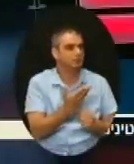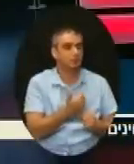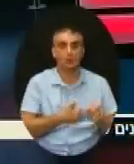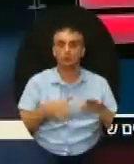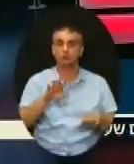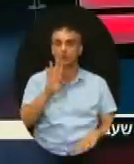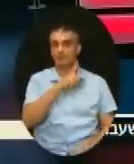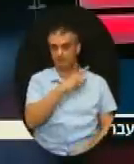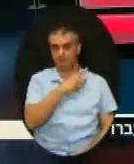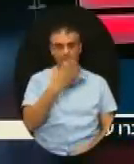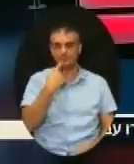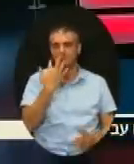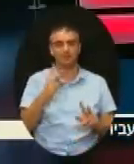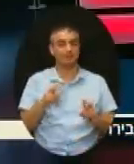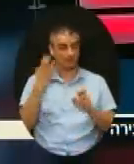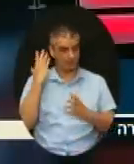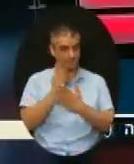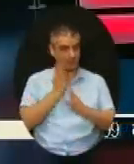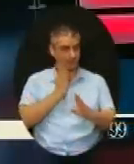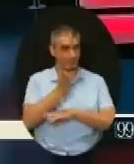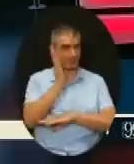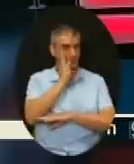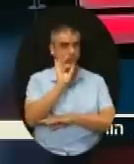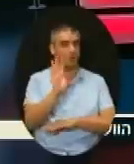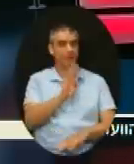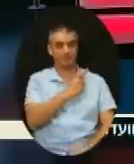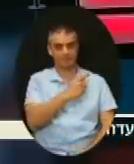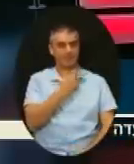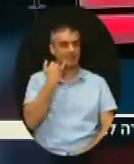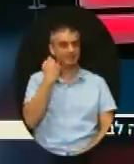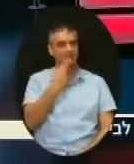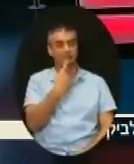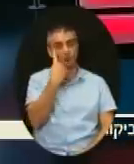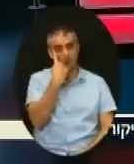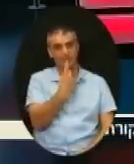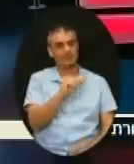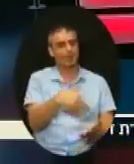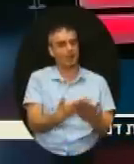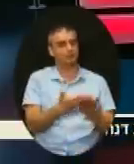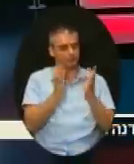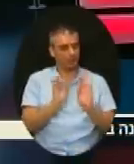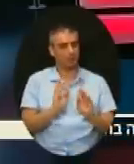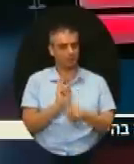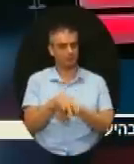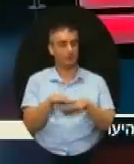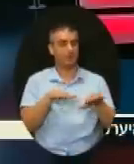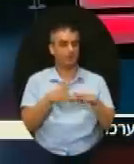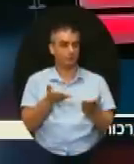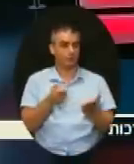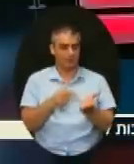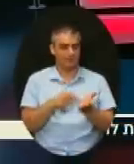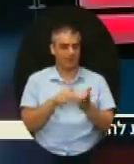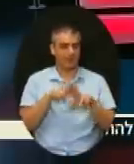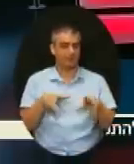הממשלה נתניהו בכמה הזדמנויות, האם הייתה פנייה ישירה של נתניהו להרצוג עם הצעה אופרטיבית להיכנס לתוך הממשלה